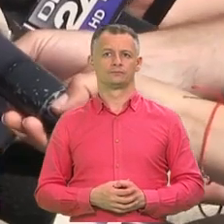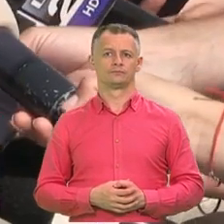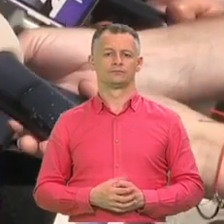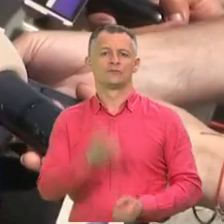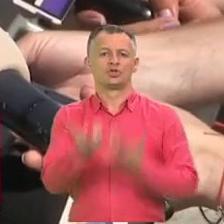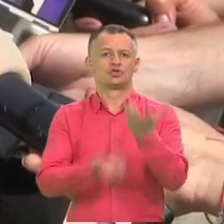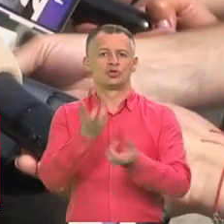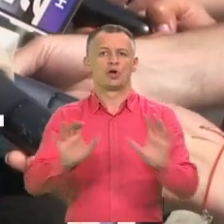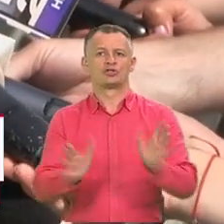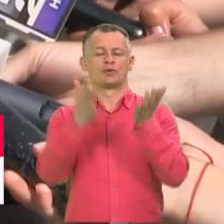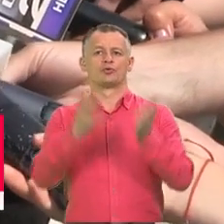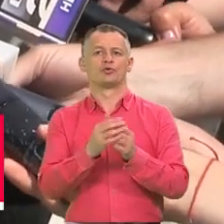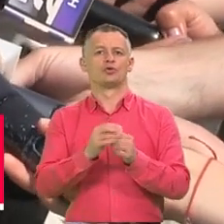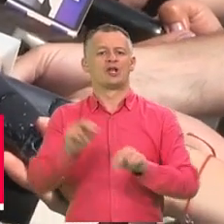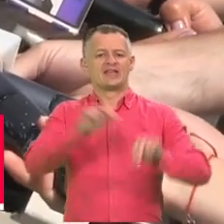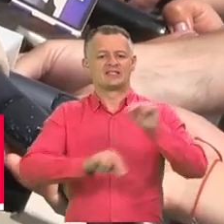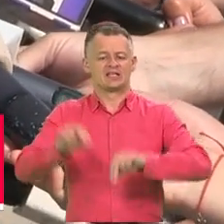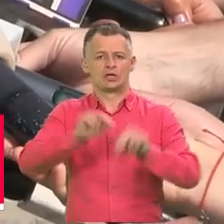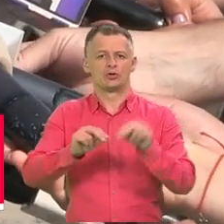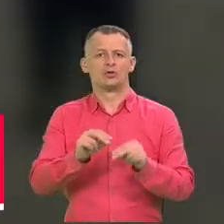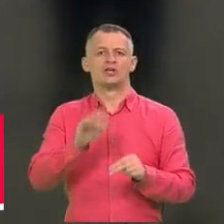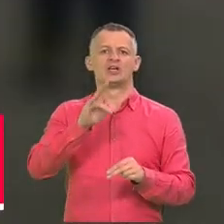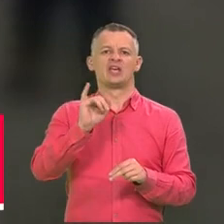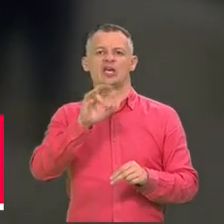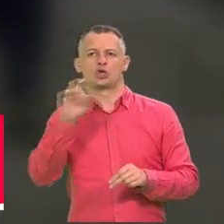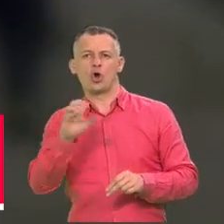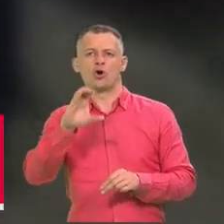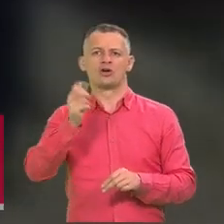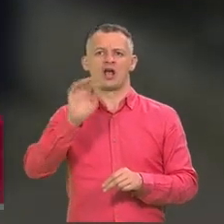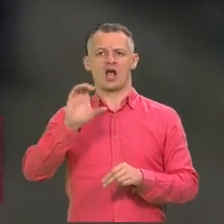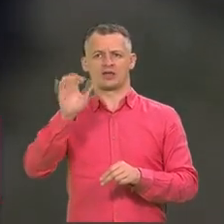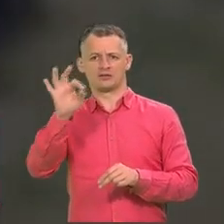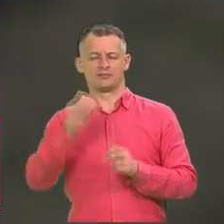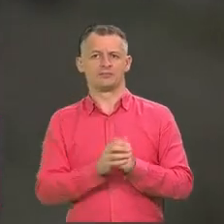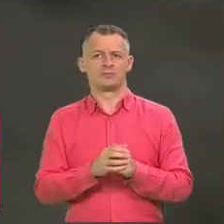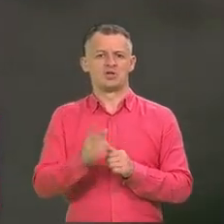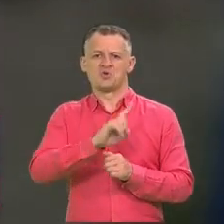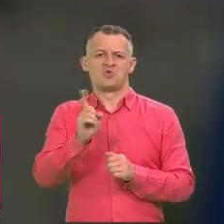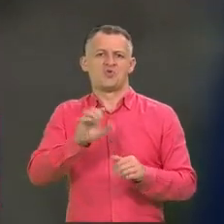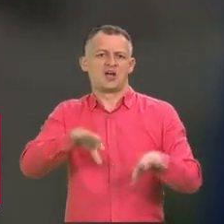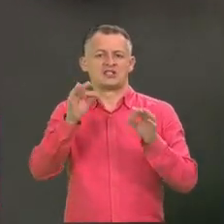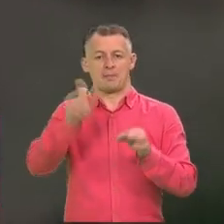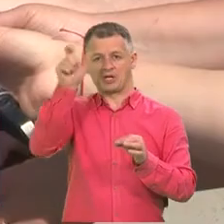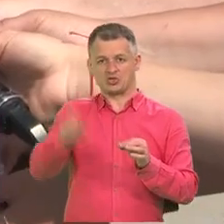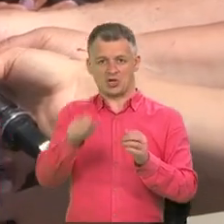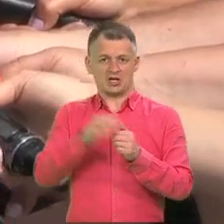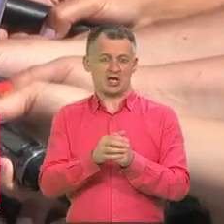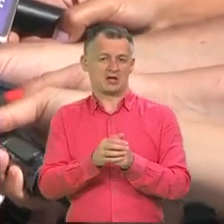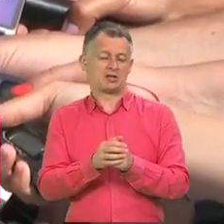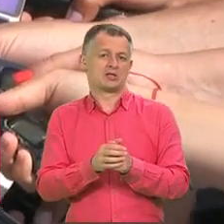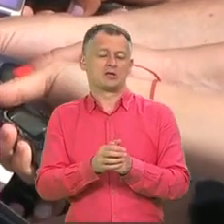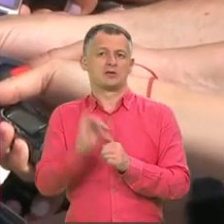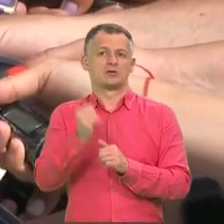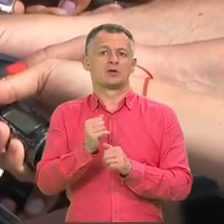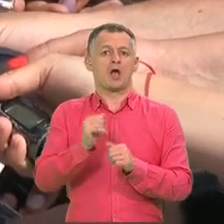Incendiul a izbucnit la instalația de hidrocracat. Nu au fost identificate victime. Avem informații că au fost